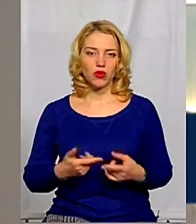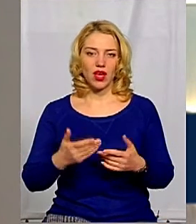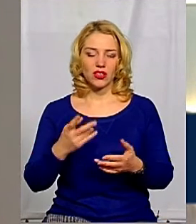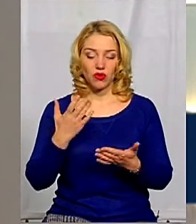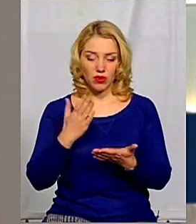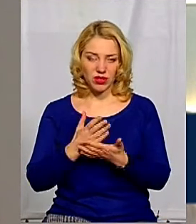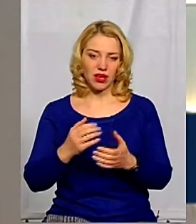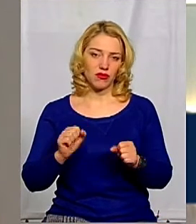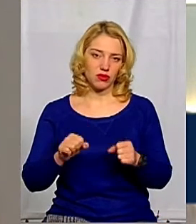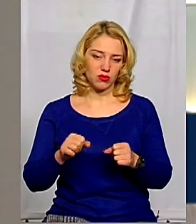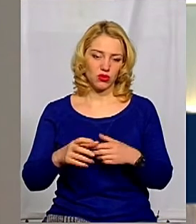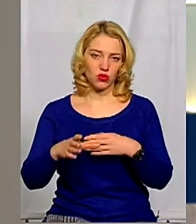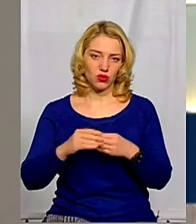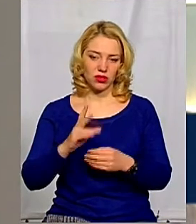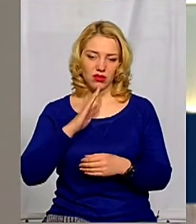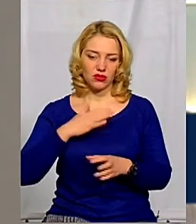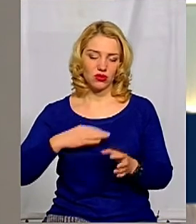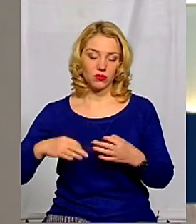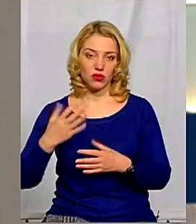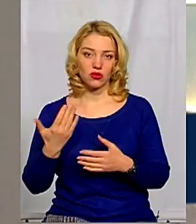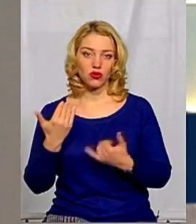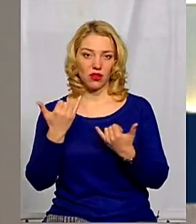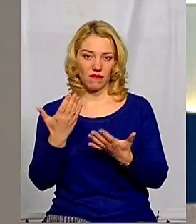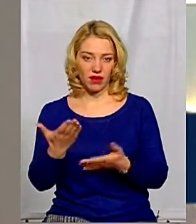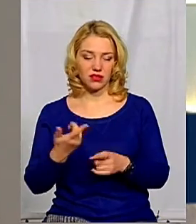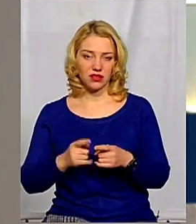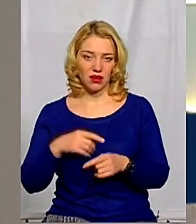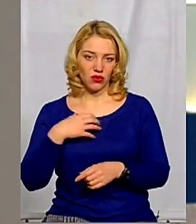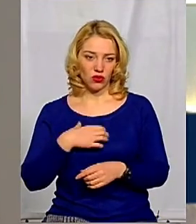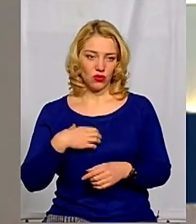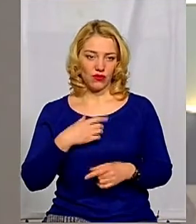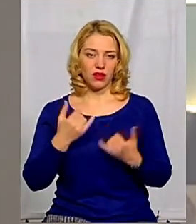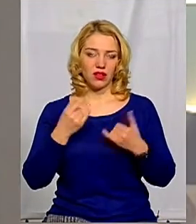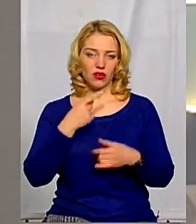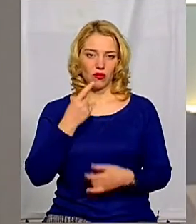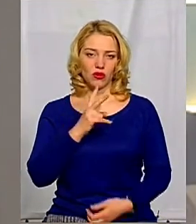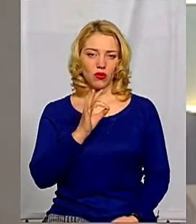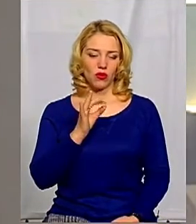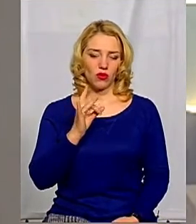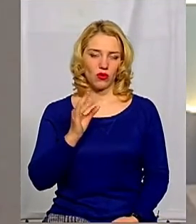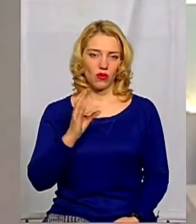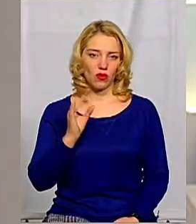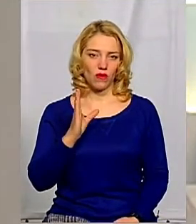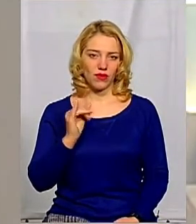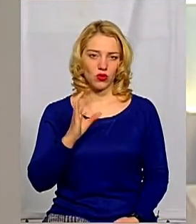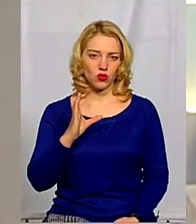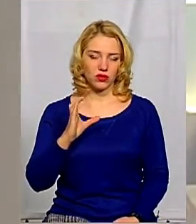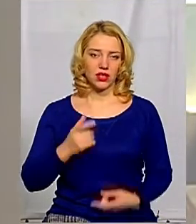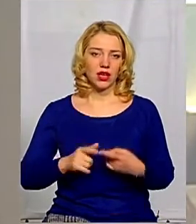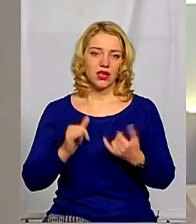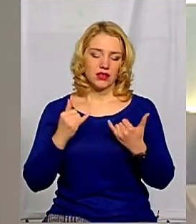нагоду долучатися до розмови, якщо вона для вас актуальна. А нині говоримо про коронавірус. Станом на сьогодні в